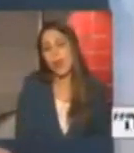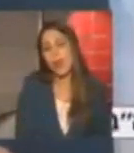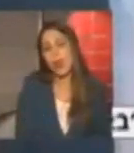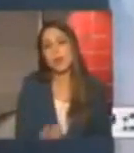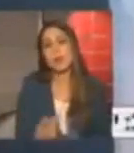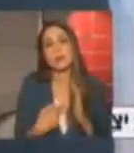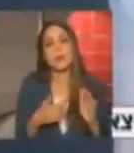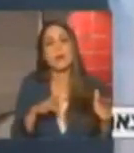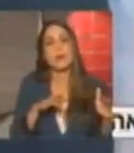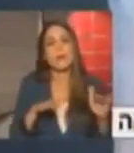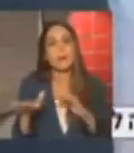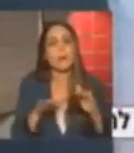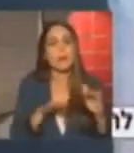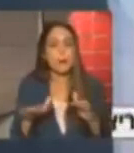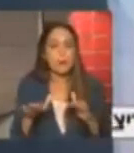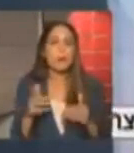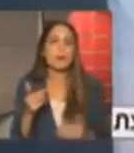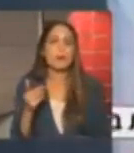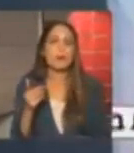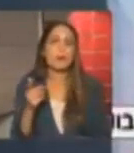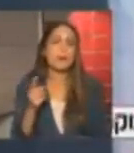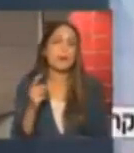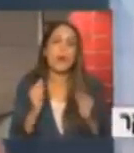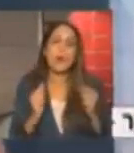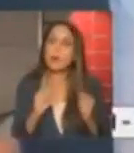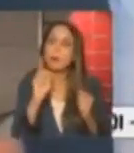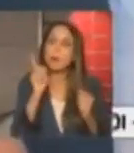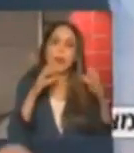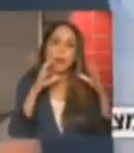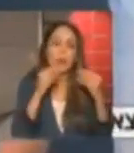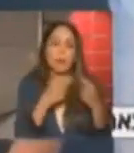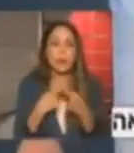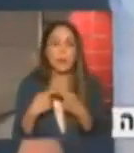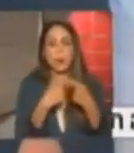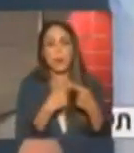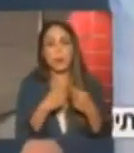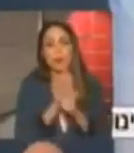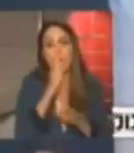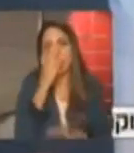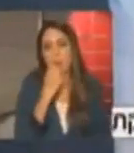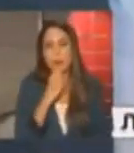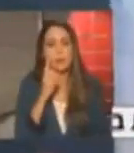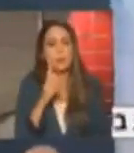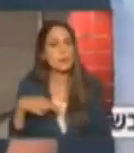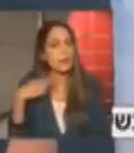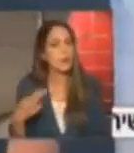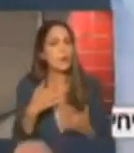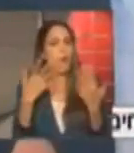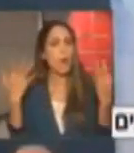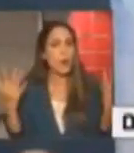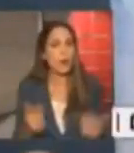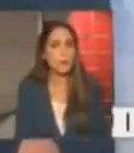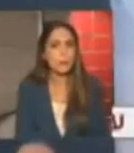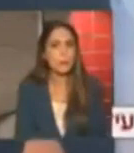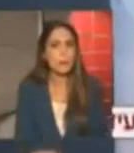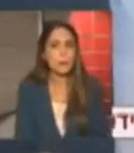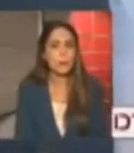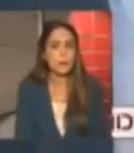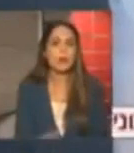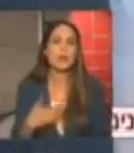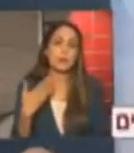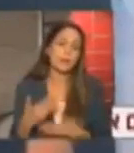ממשלת פוד בין פתח לבין ארגון טרור שנקרא חמאס. אנחנו חייבים להיות מאוד ברורים בעניין הזה, וככל